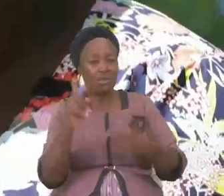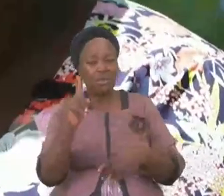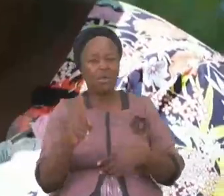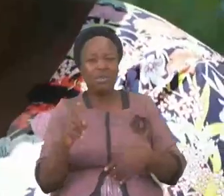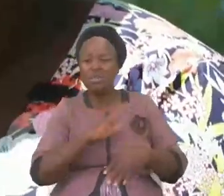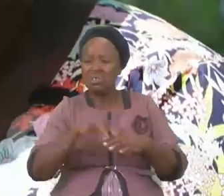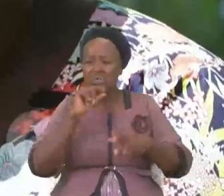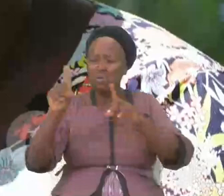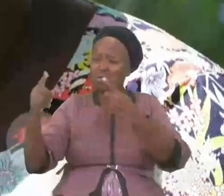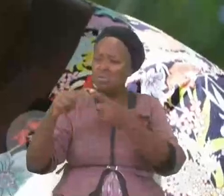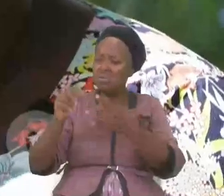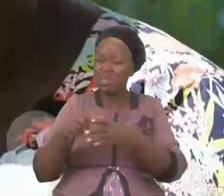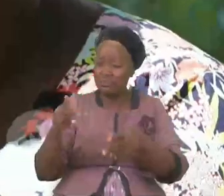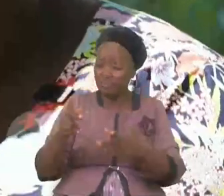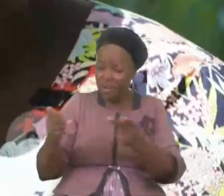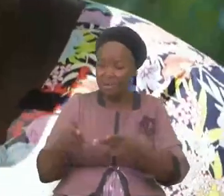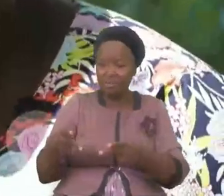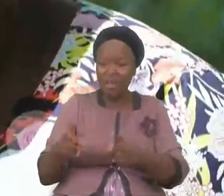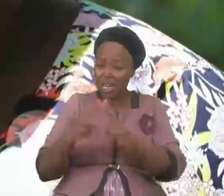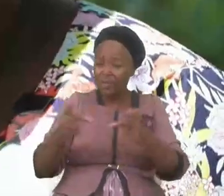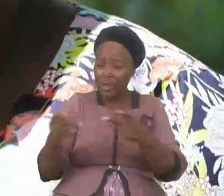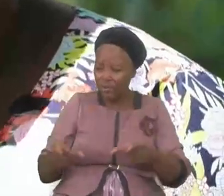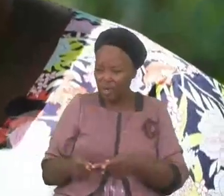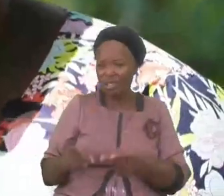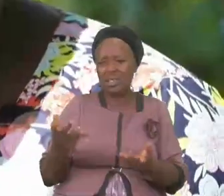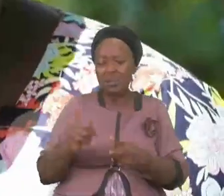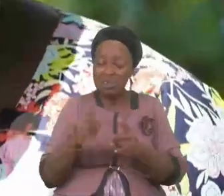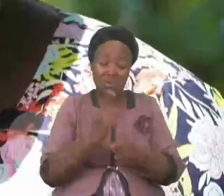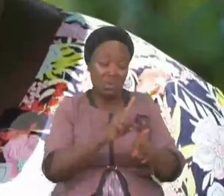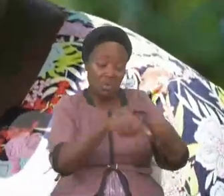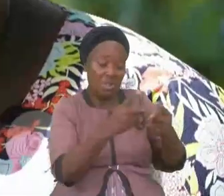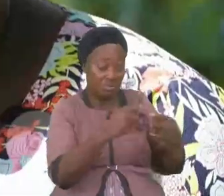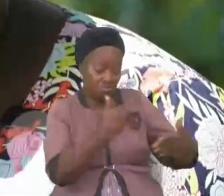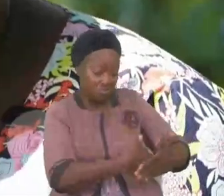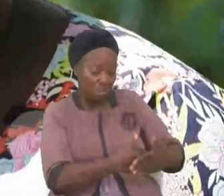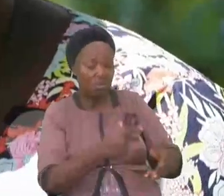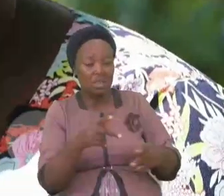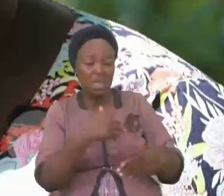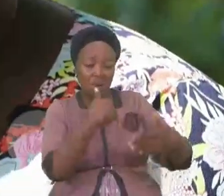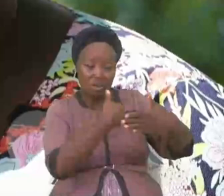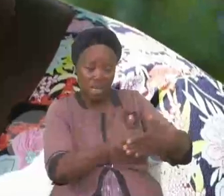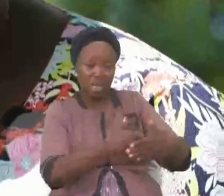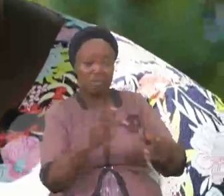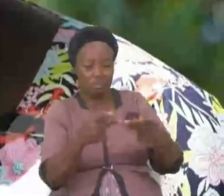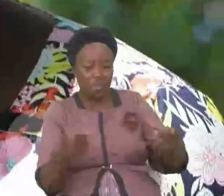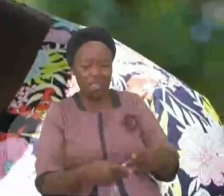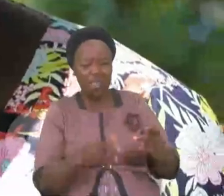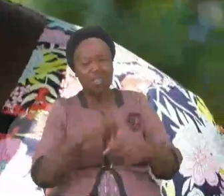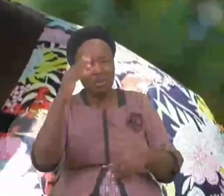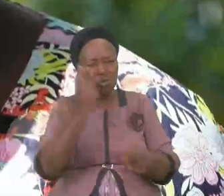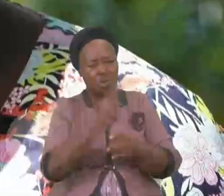aller au lieu principal, mais pas satellite. Et je croyais que partout où j'étais, comme un miracle, allait